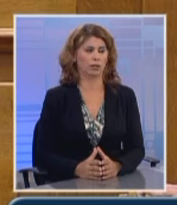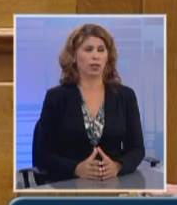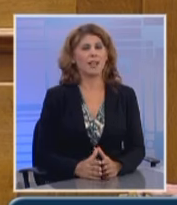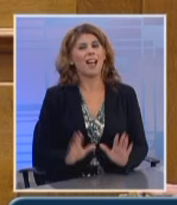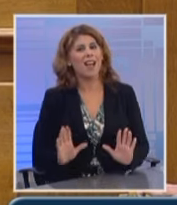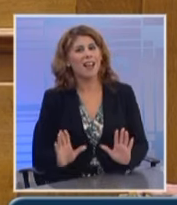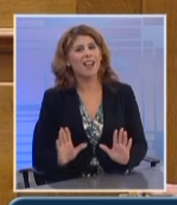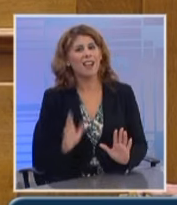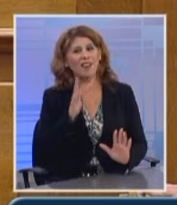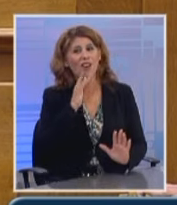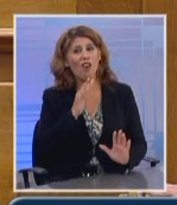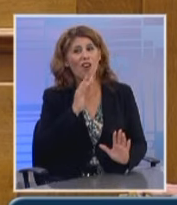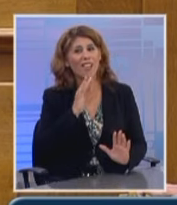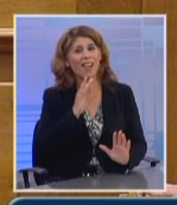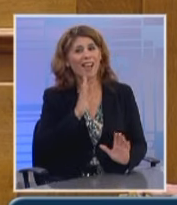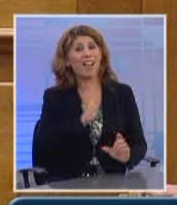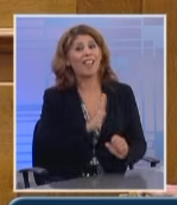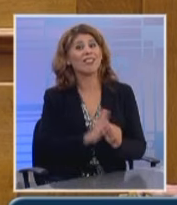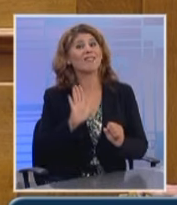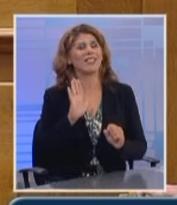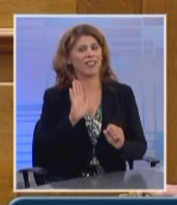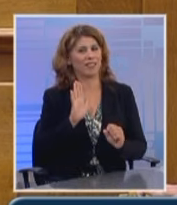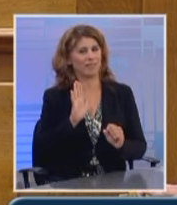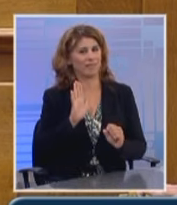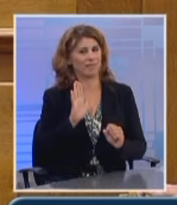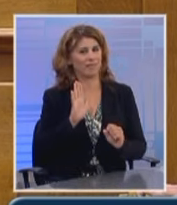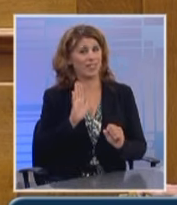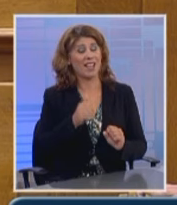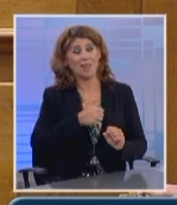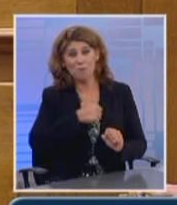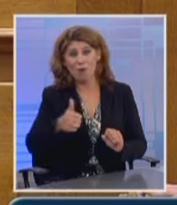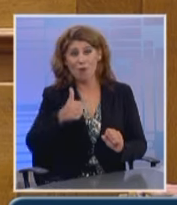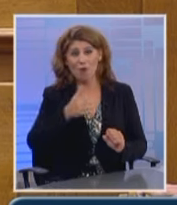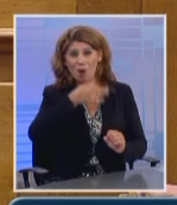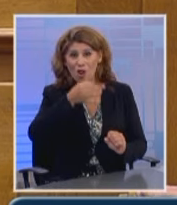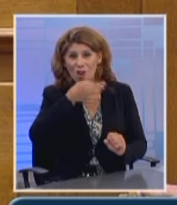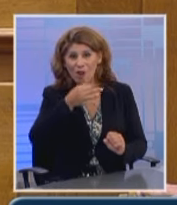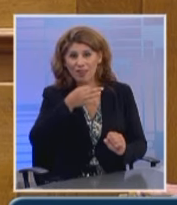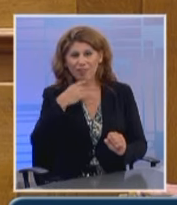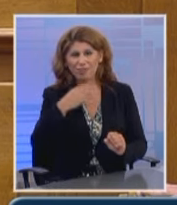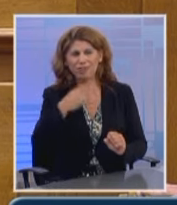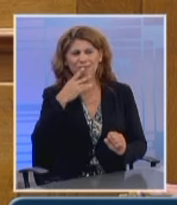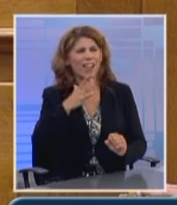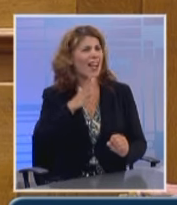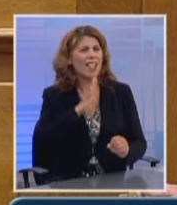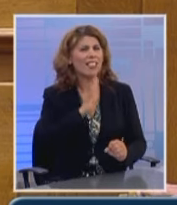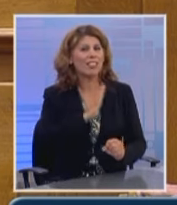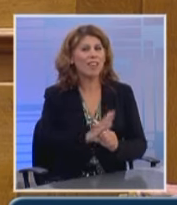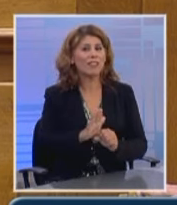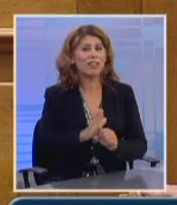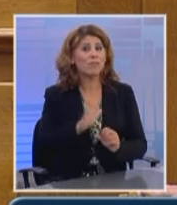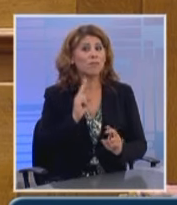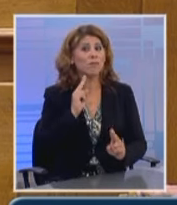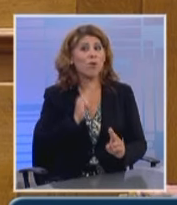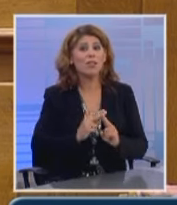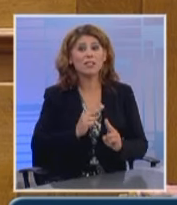Αλλά είναι ταυτόχρονα και ελλειπή. Γιατί δεν αρκούν τα λόγια για να αποτυπώσουν τη μεγάλη σημασία